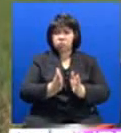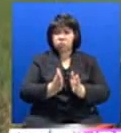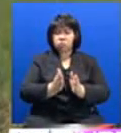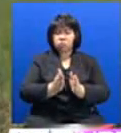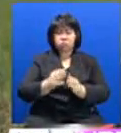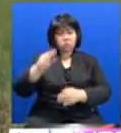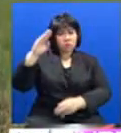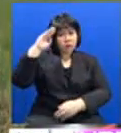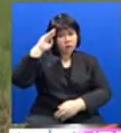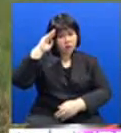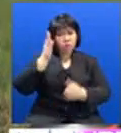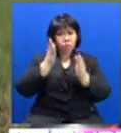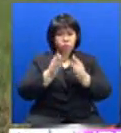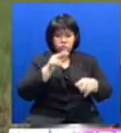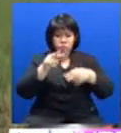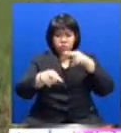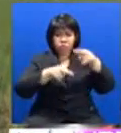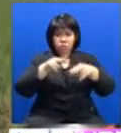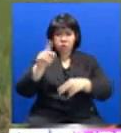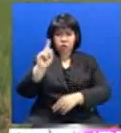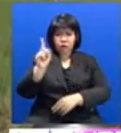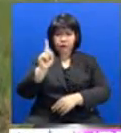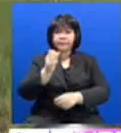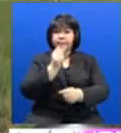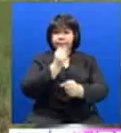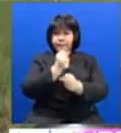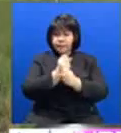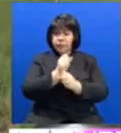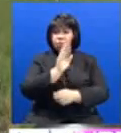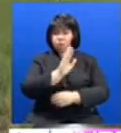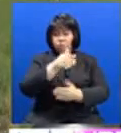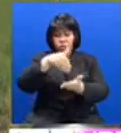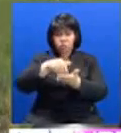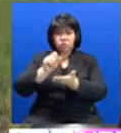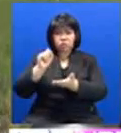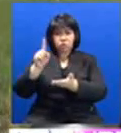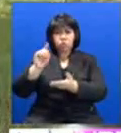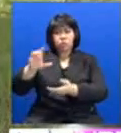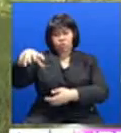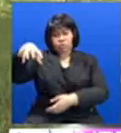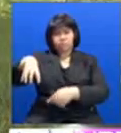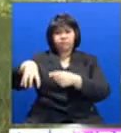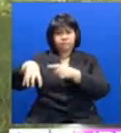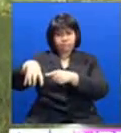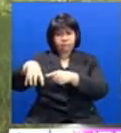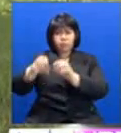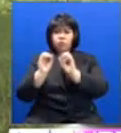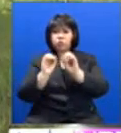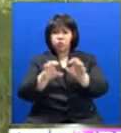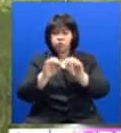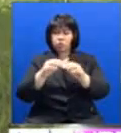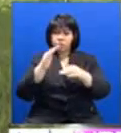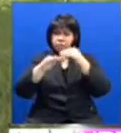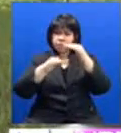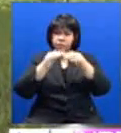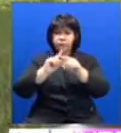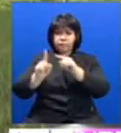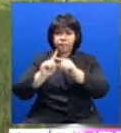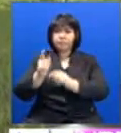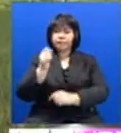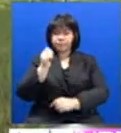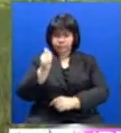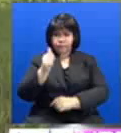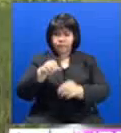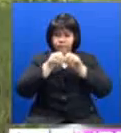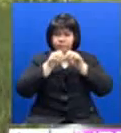จ้าหน้าที่ส่วนอื่นที่มาดูแลก็อาจจะไปทำในส่วนศูนย์การเรียนรู้ของที่หน่วยครับสามารถนำไปต่อยอด